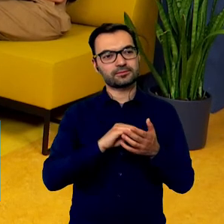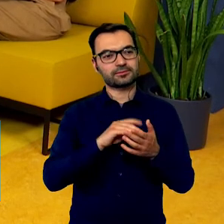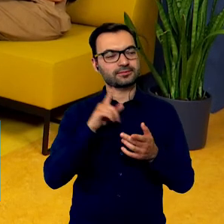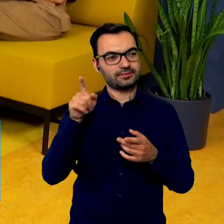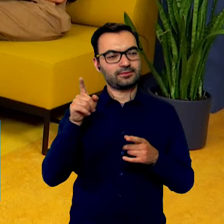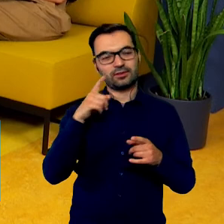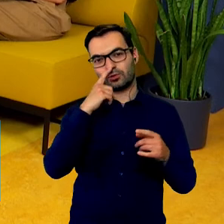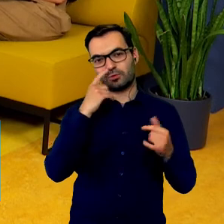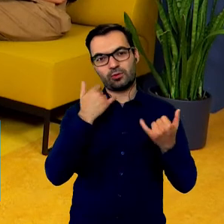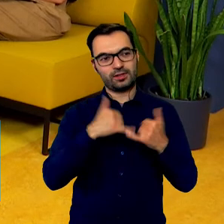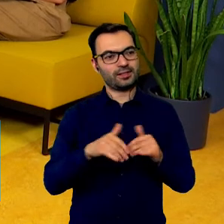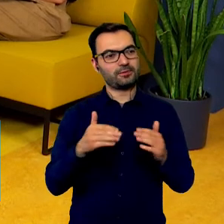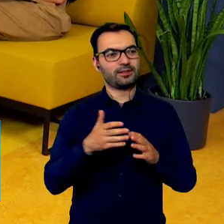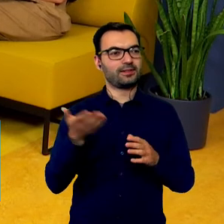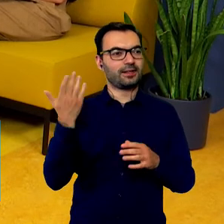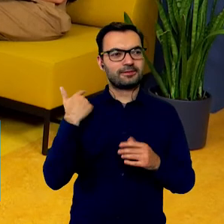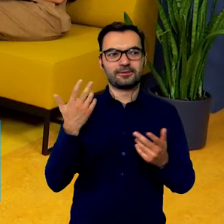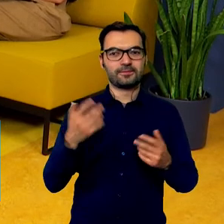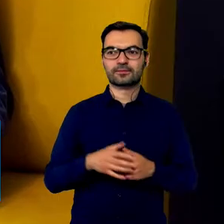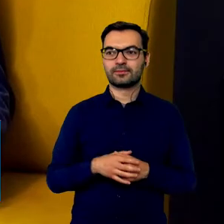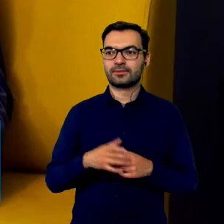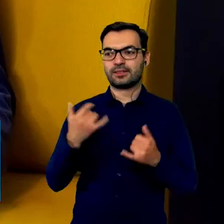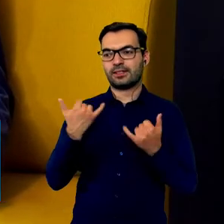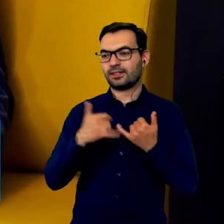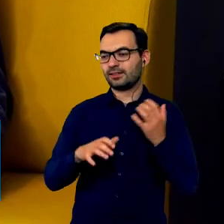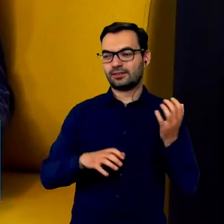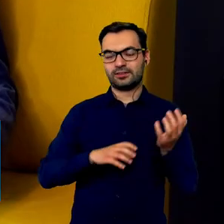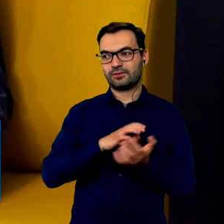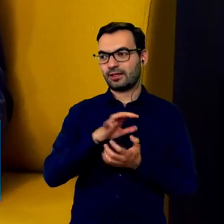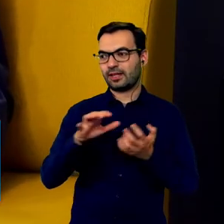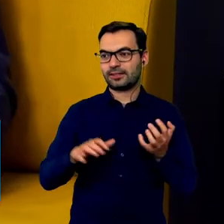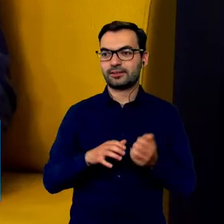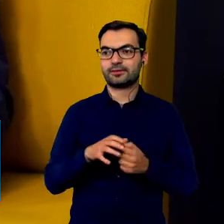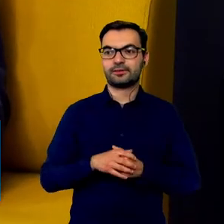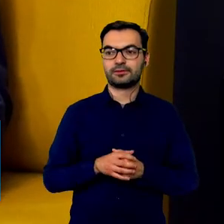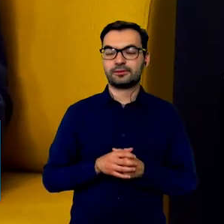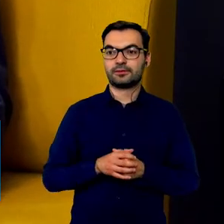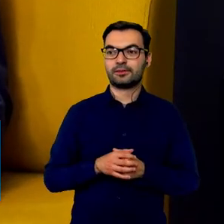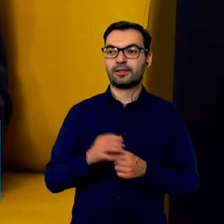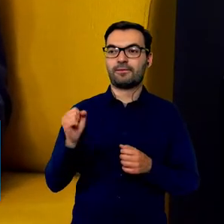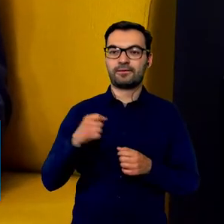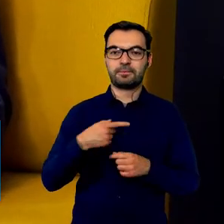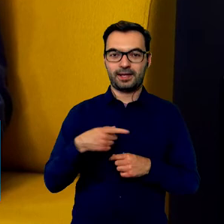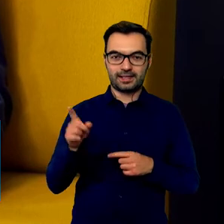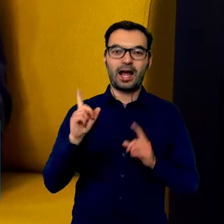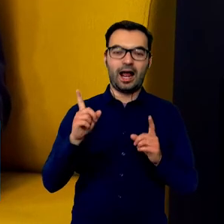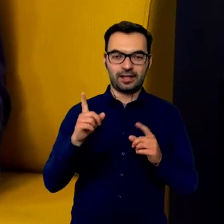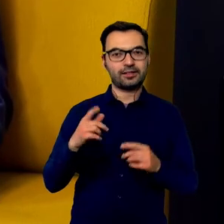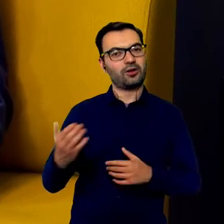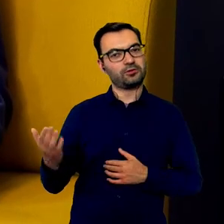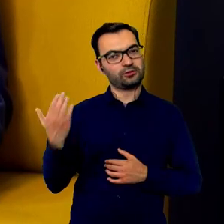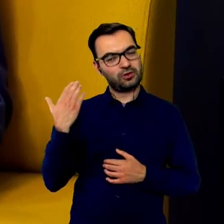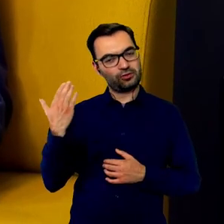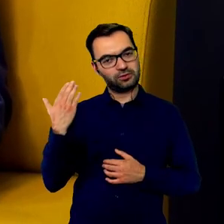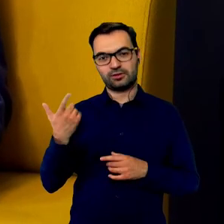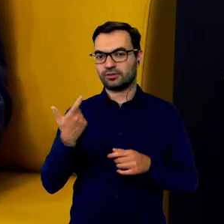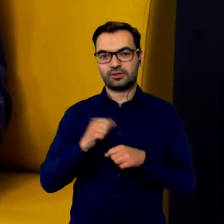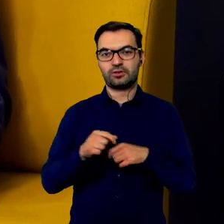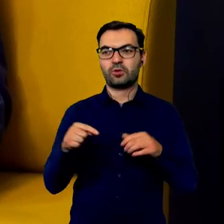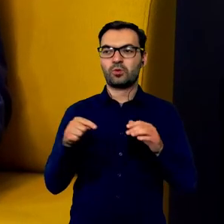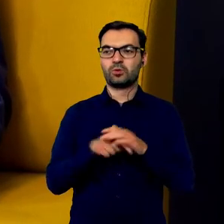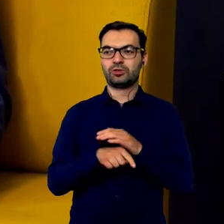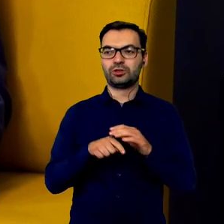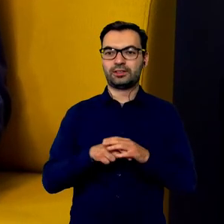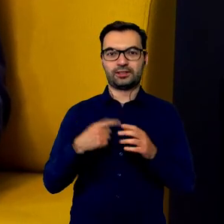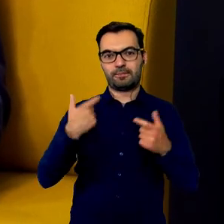inną Manuelę Gretkowską? Nie, to zupełnie już inny świat. Tak jak napisałam, wypierdalam z godnością. To nie jest ucieczka z